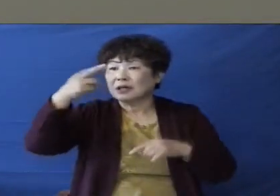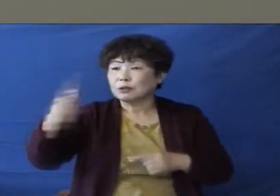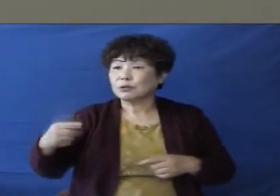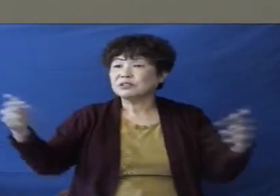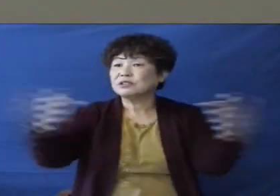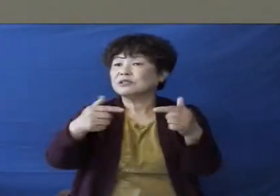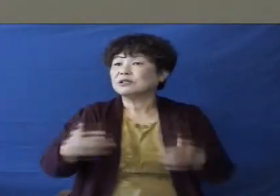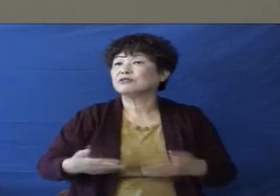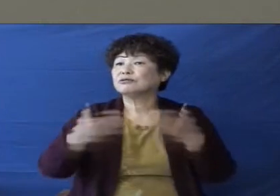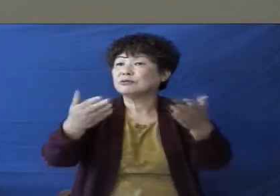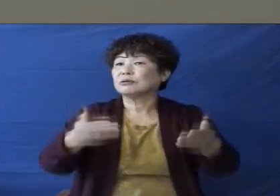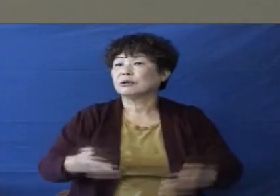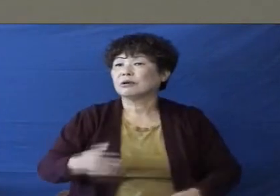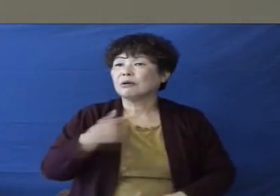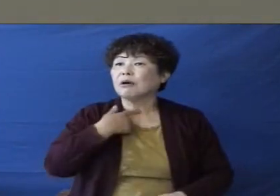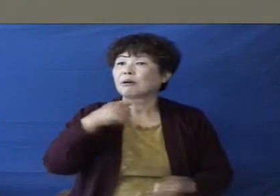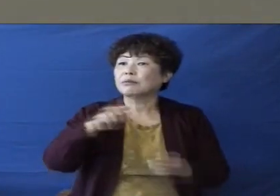해주시는 거예요